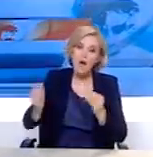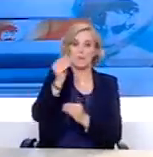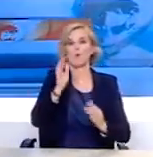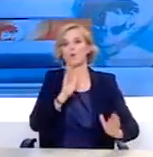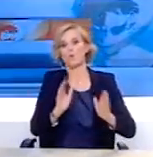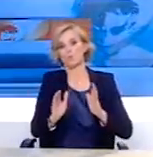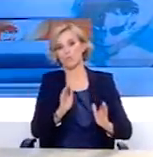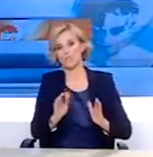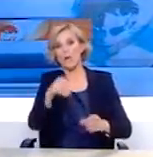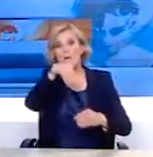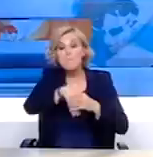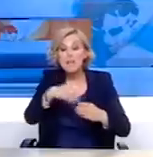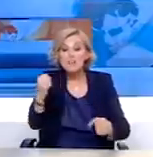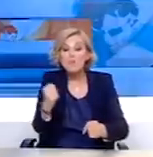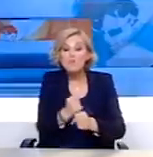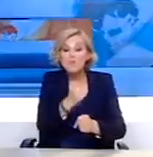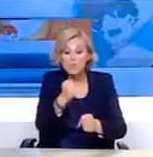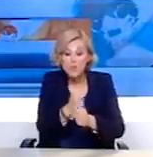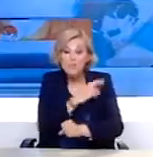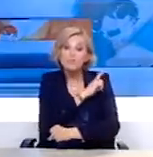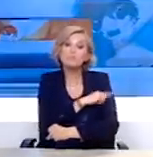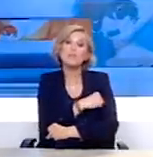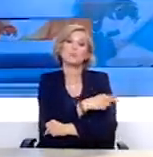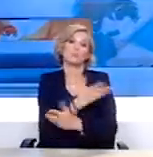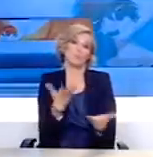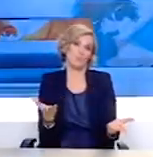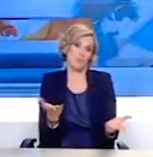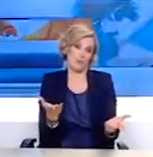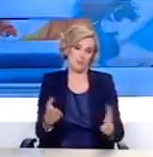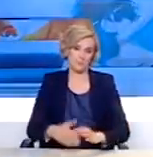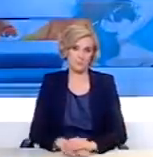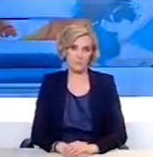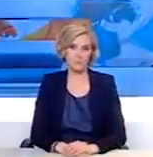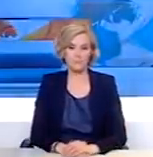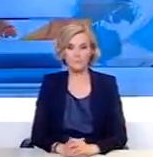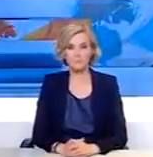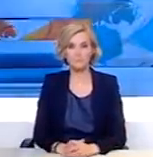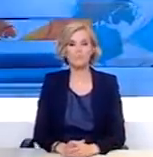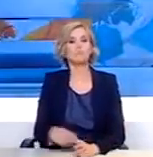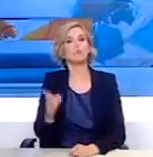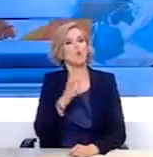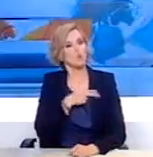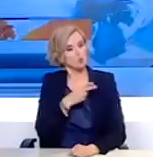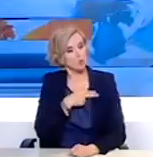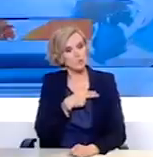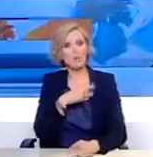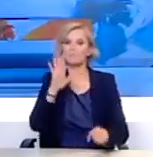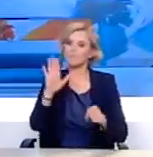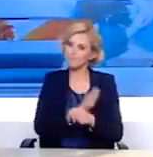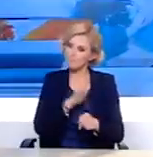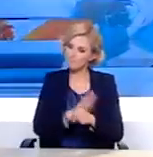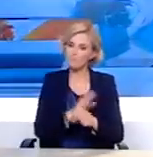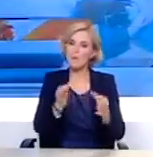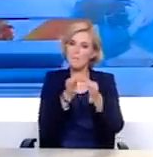προστασία στους εντατικολόγους, που είναι η πρώτη των πρώτων γραμμή. Θεωρώ λοιπόν ότι παίρνονται τα κατάλληλα μέτρα. Έχουμε πάρει και σε αυτές τις